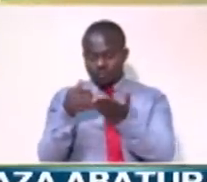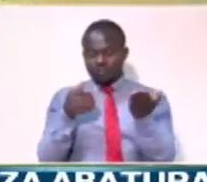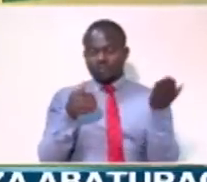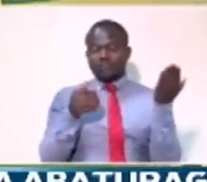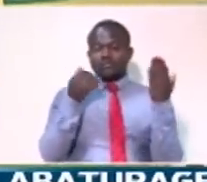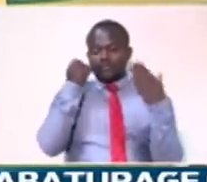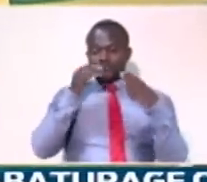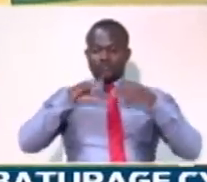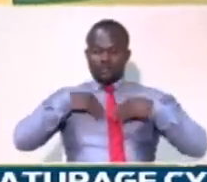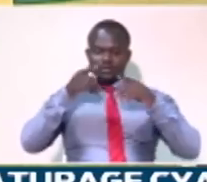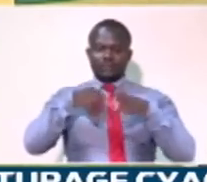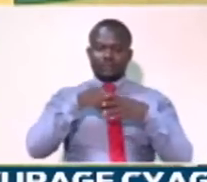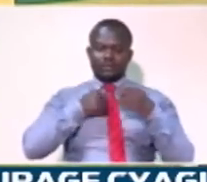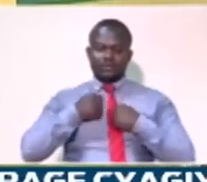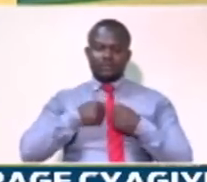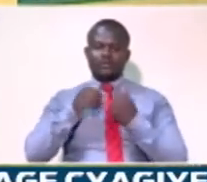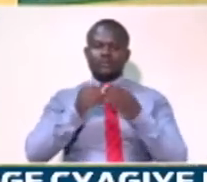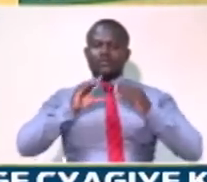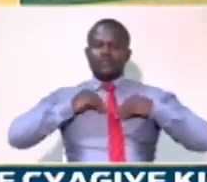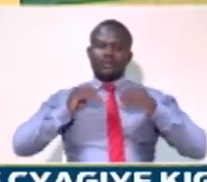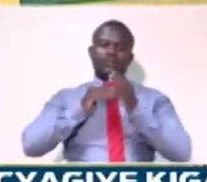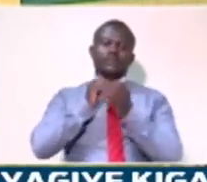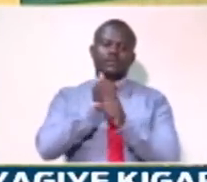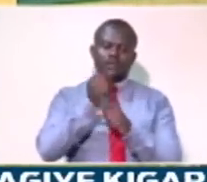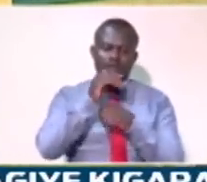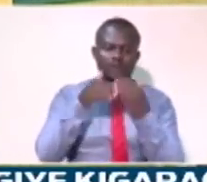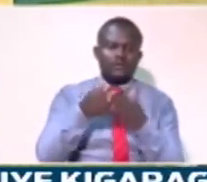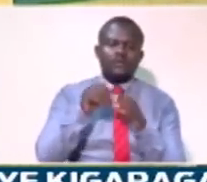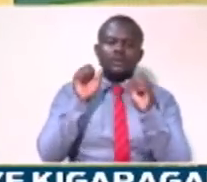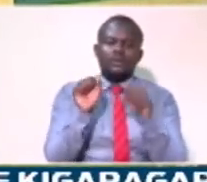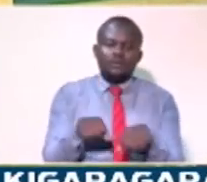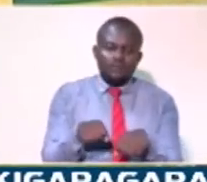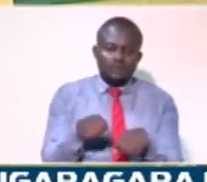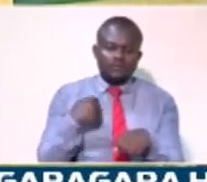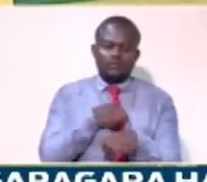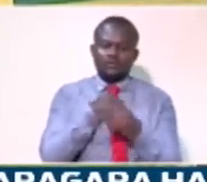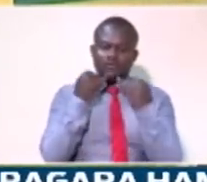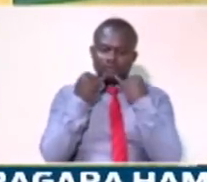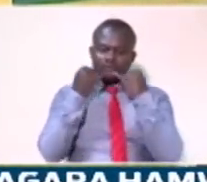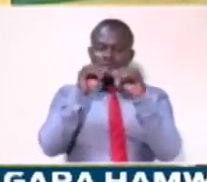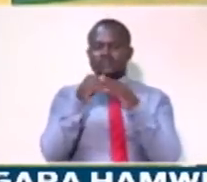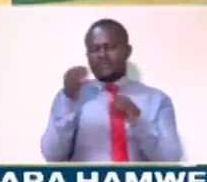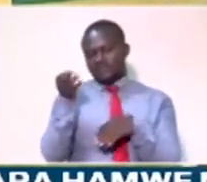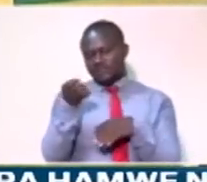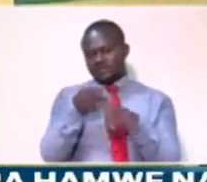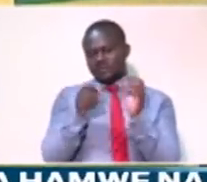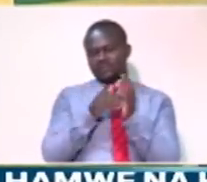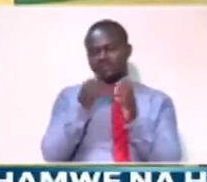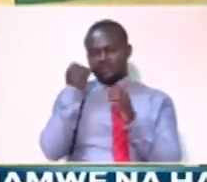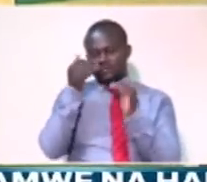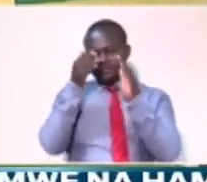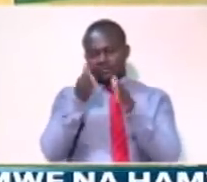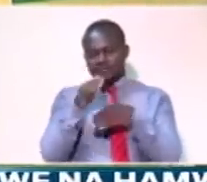kuba yemerewe kuza mu Rwanda ngo bimwemera gukora ikintu cyari cyo cyose tukamubwira rero ko ibyo ari kwirengagiza kandi nk'umuntu niba ari